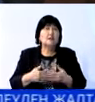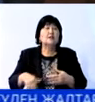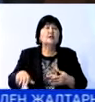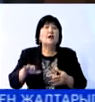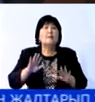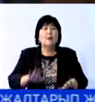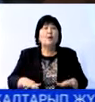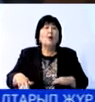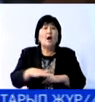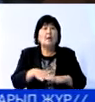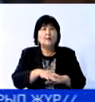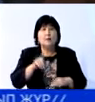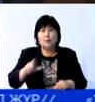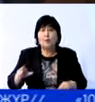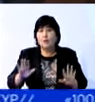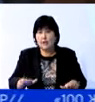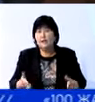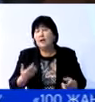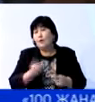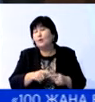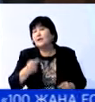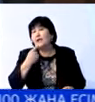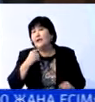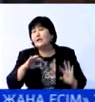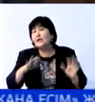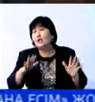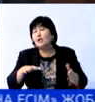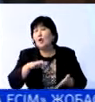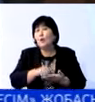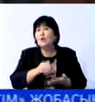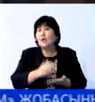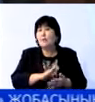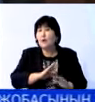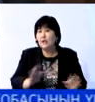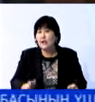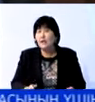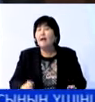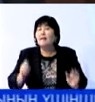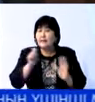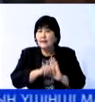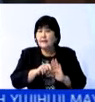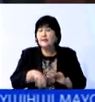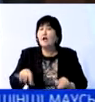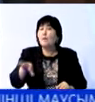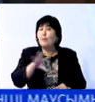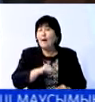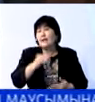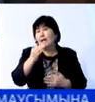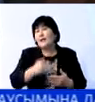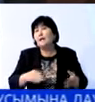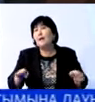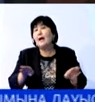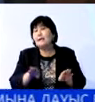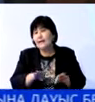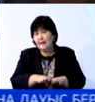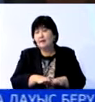орындарда, сол жерлерде осындай қиын жағдайлар орын алмау керек. Тексеріңіздер, барлығы талапқа сай,